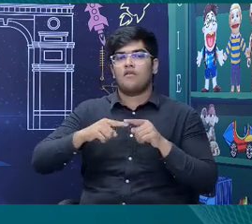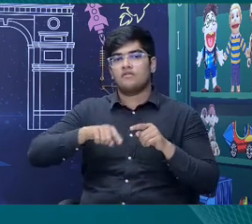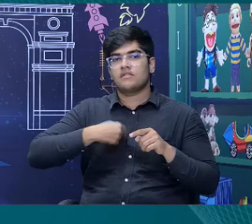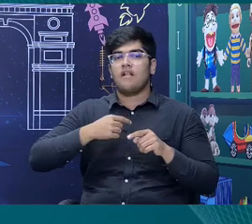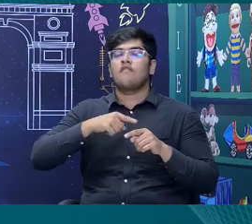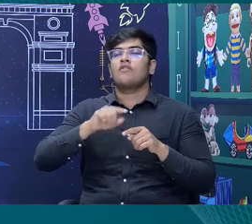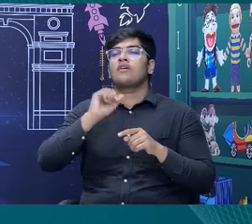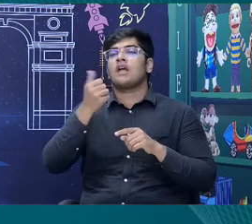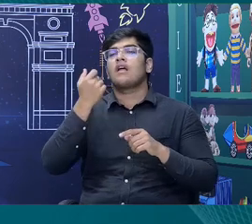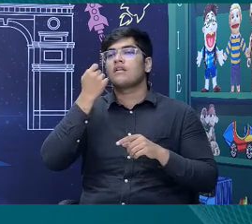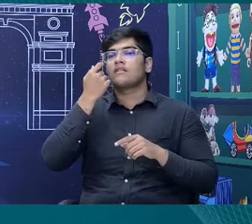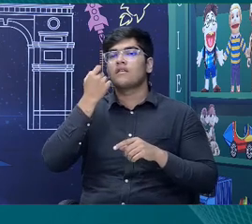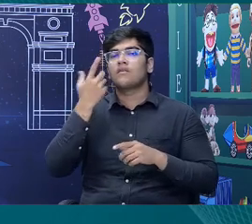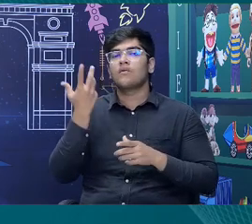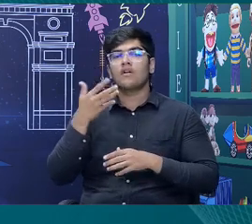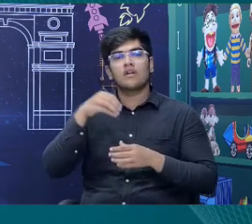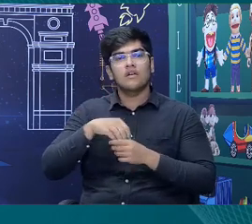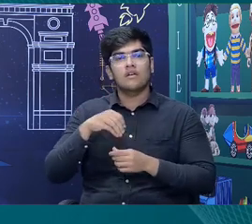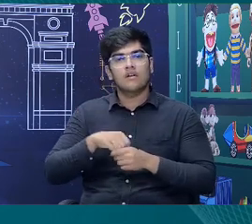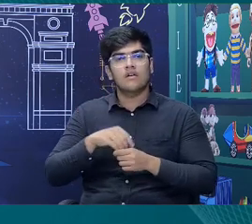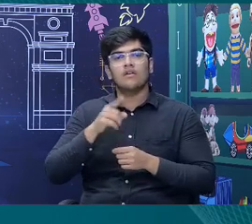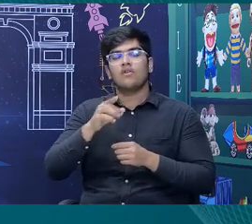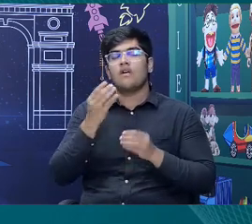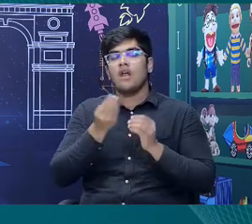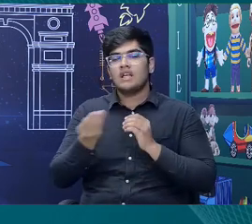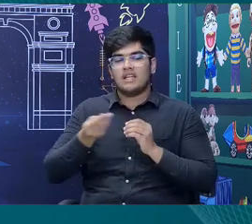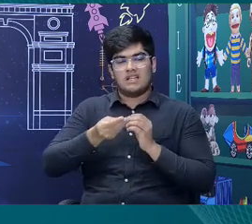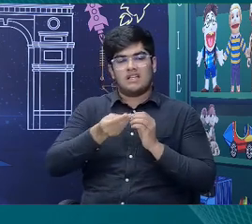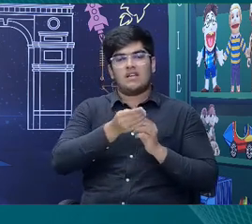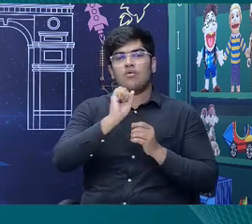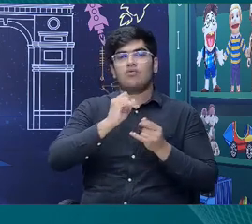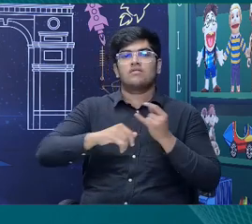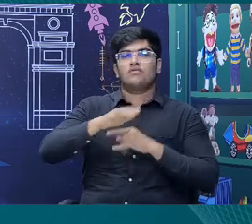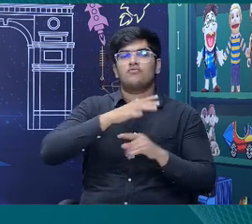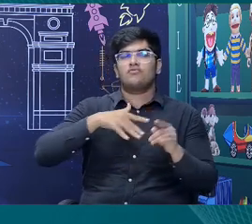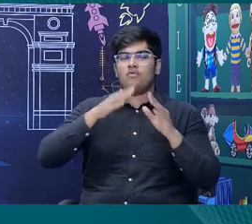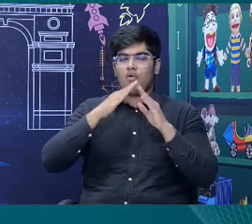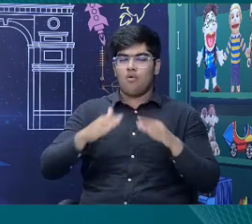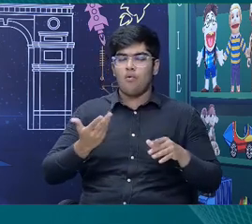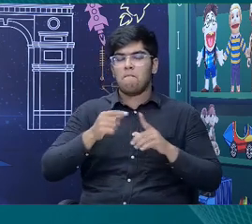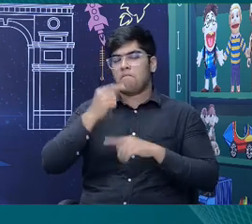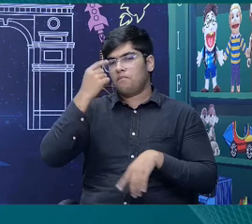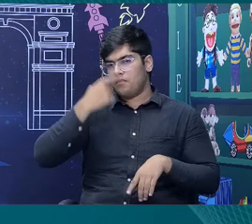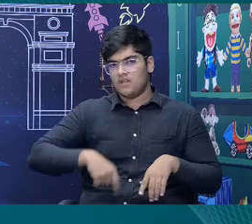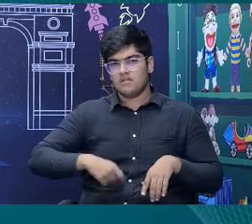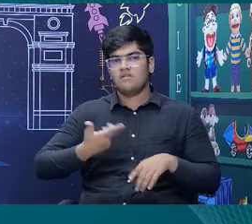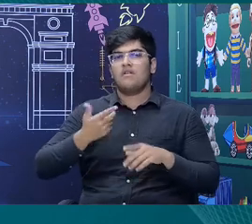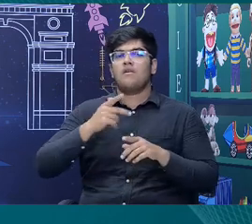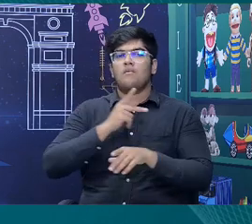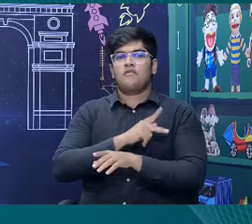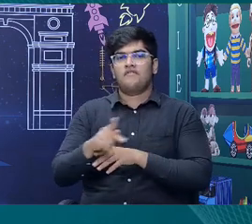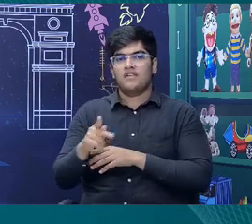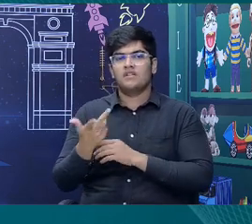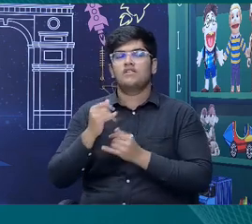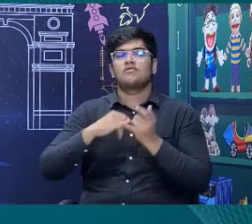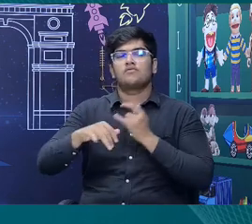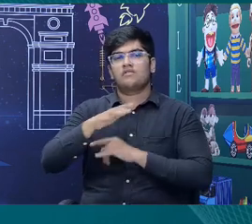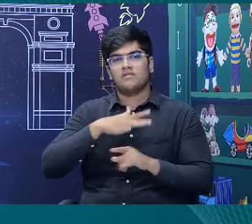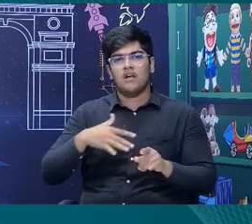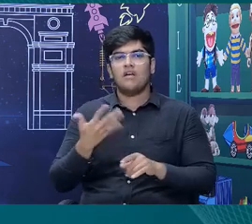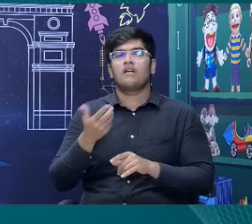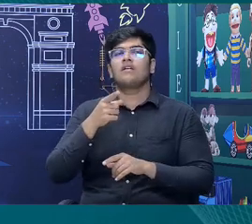सकते हैं उसको आप कैसे अपने आसपास की सिचुएशंस चाहे वह घर की है चाहे प्रोफेशनल है चाहे वोह सोसाइटी से है उसको आप कैसे